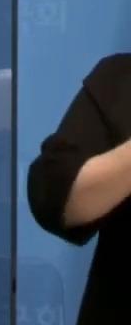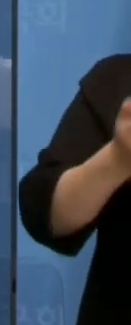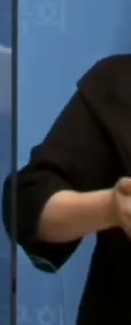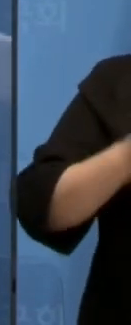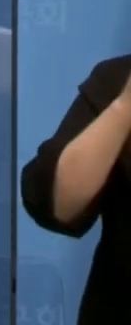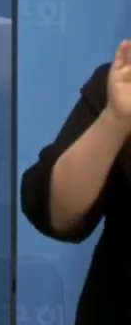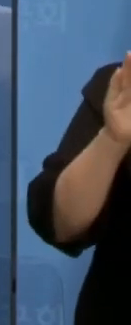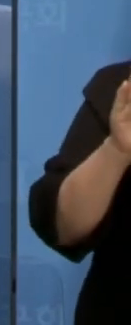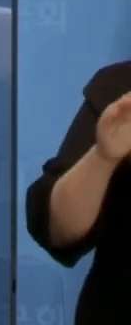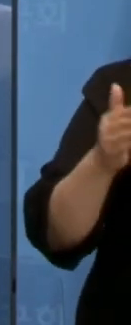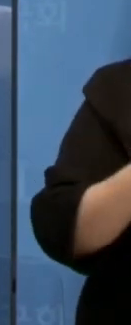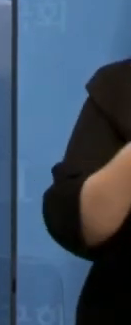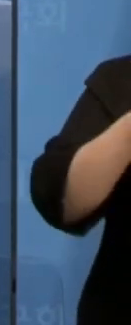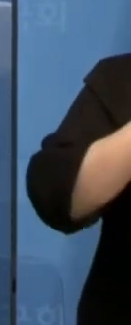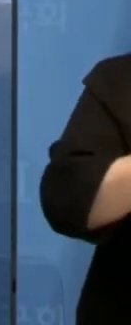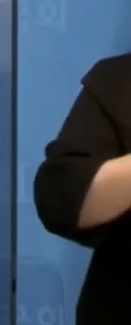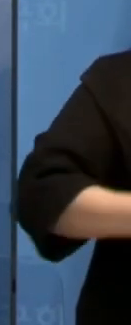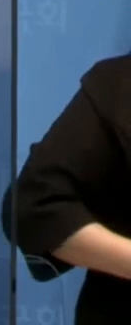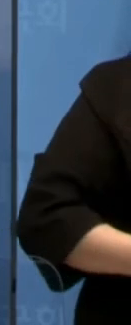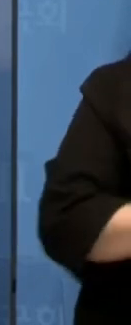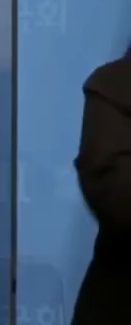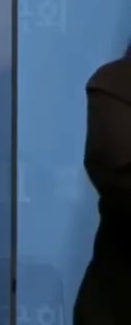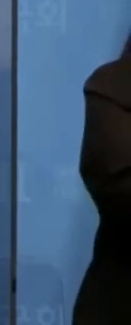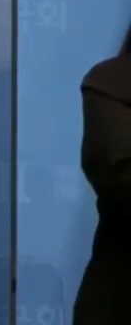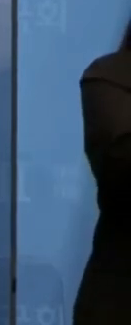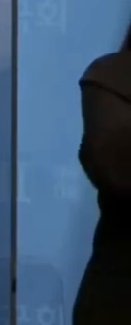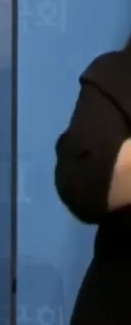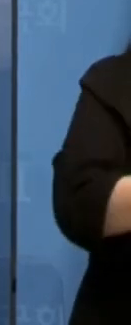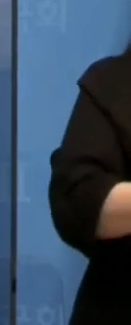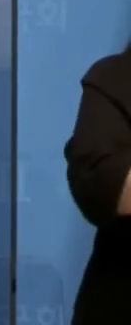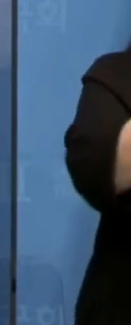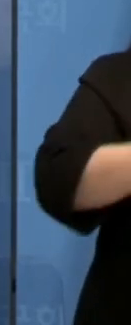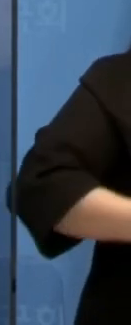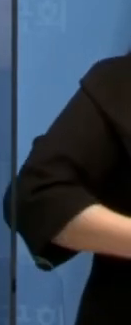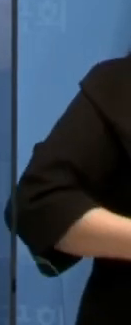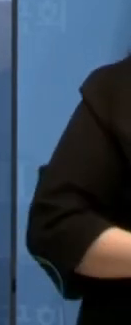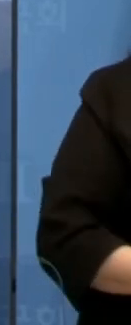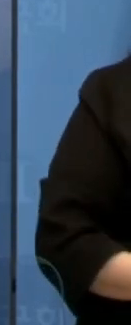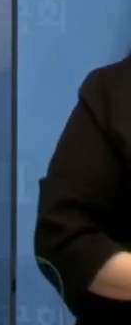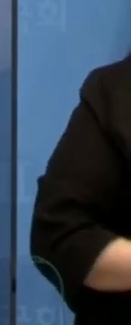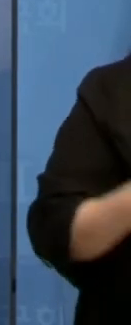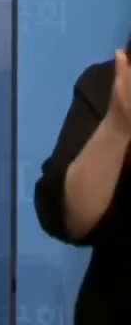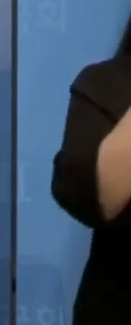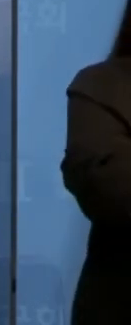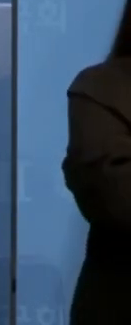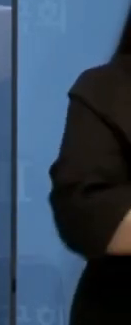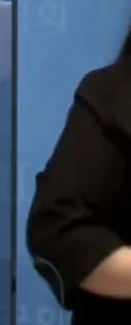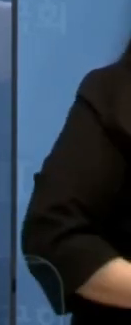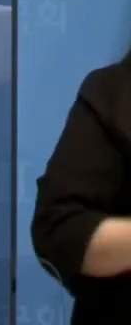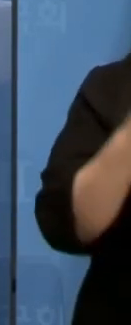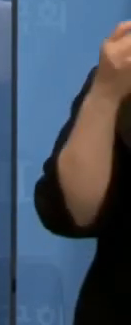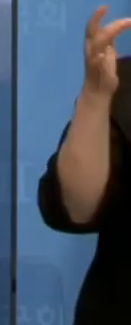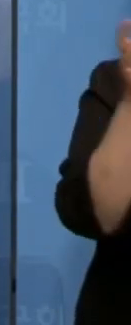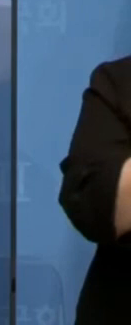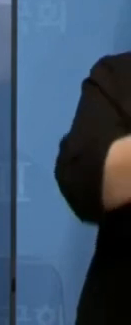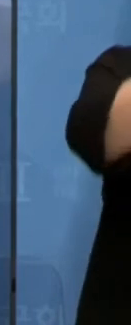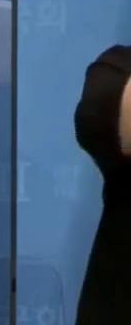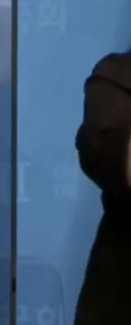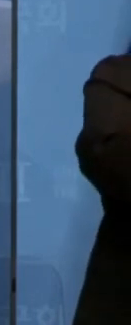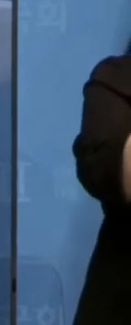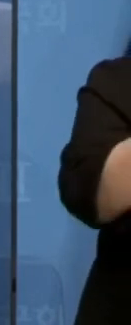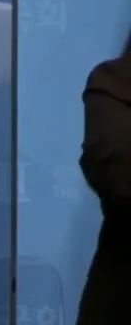마련하고 이에 필요한 지원을 할 수 있도록 근거를 마련하였습니다. 다음으로 가상자산업을 제도권